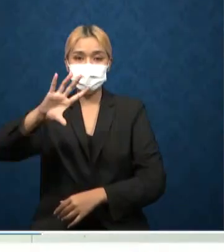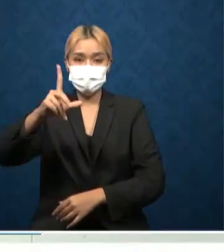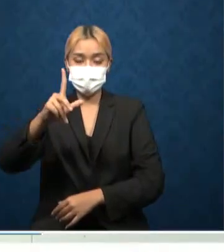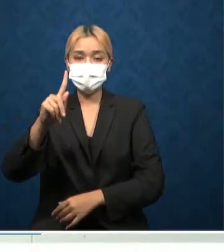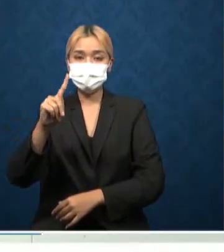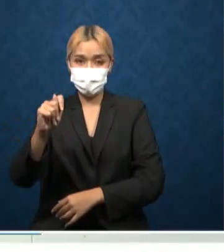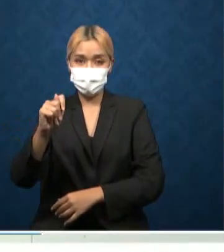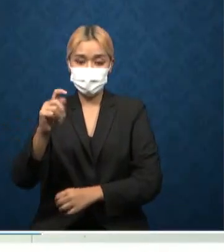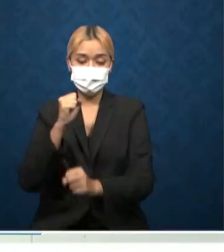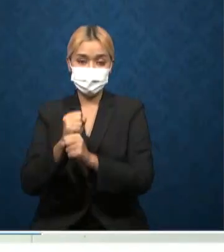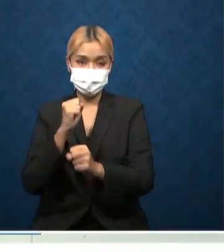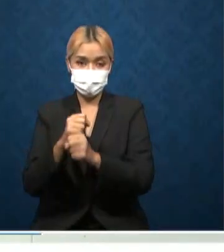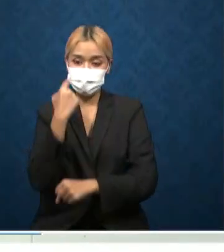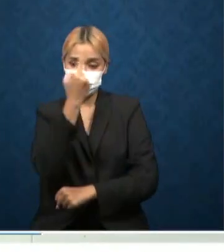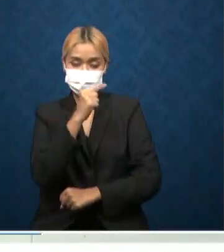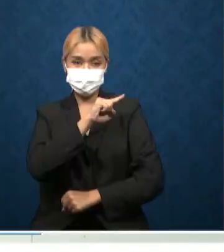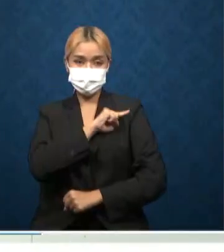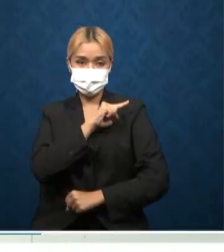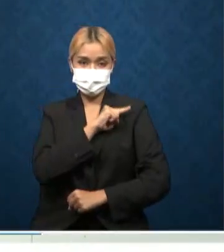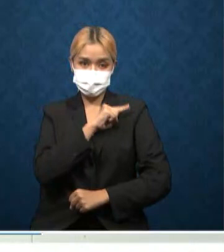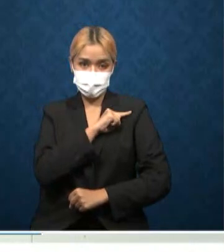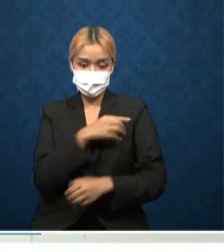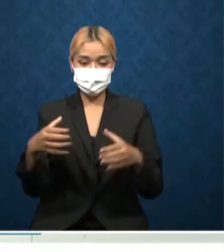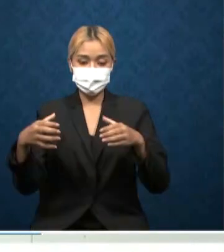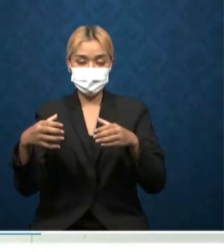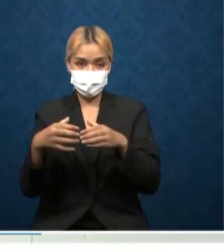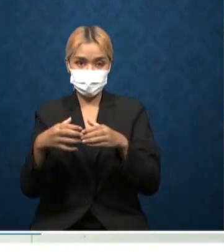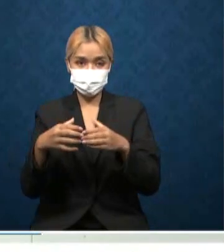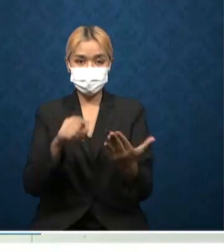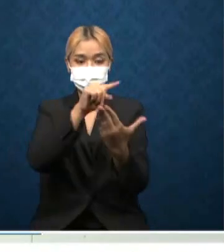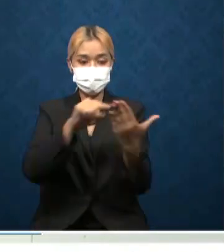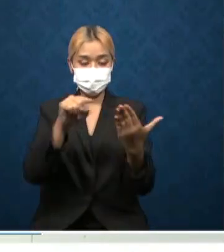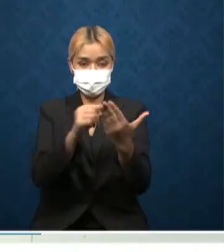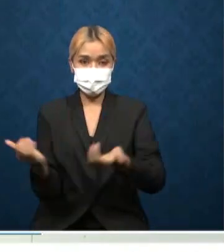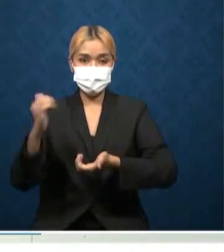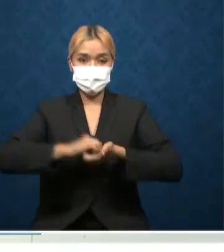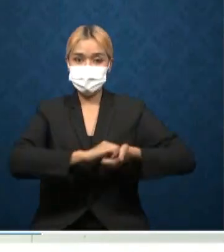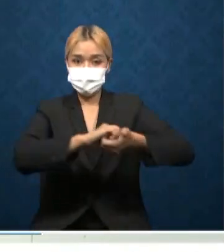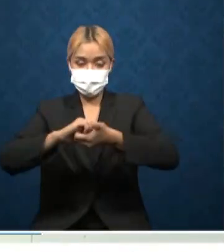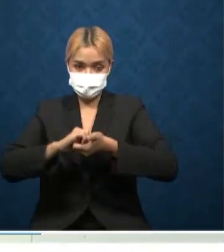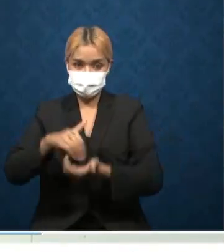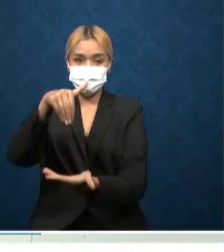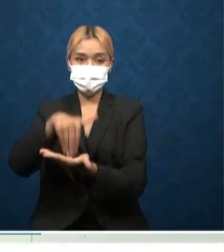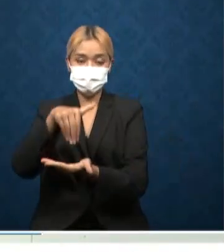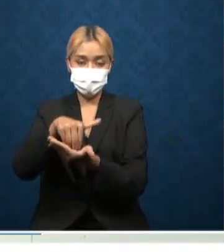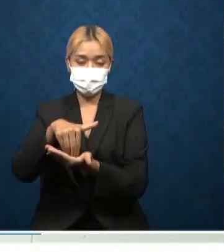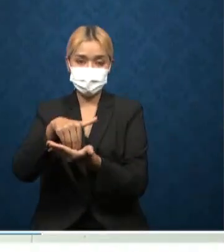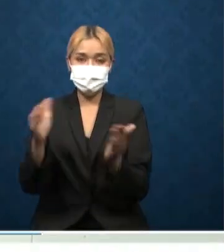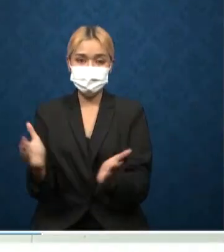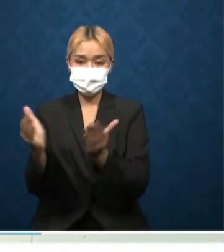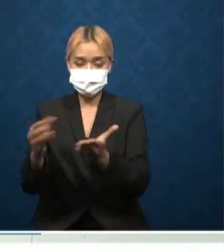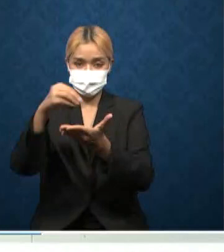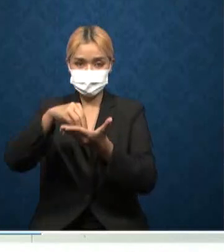ดำเนินการโดยคณะกรรมการการเลือกตั้งร่วมมือกับสำนักงานส่งเสริมการศึกษา